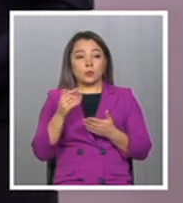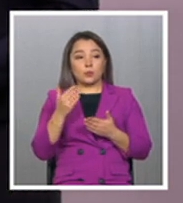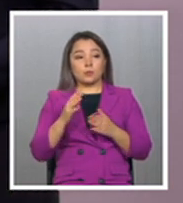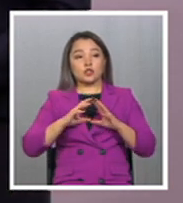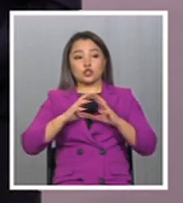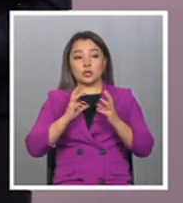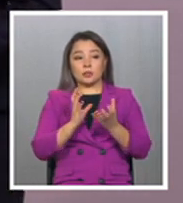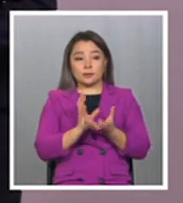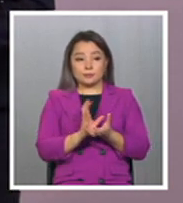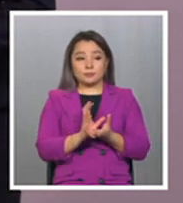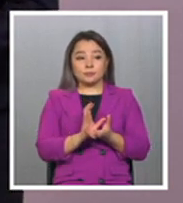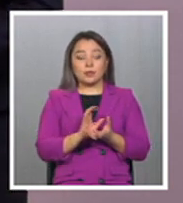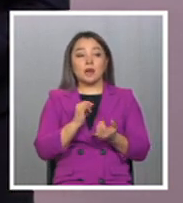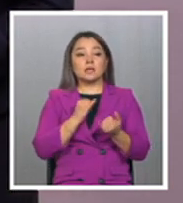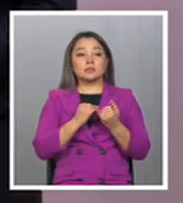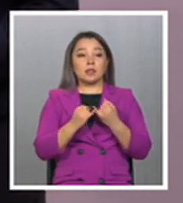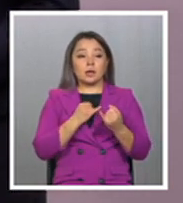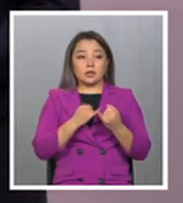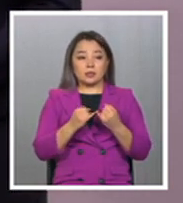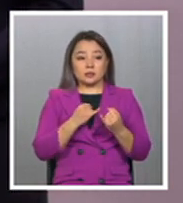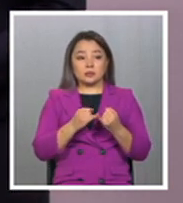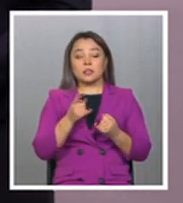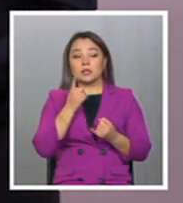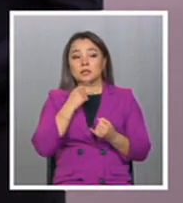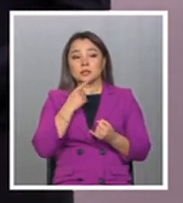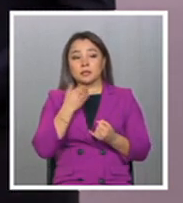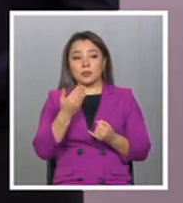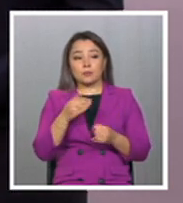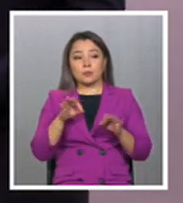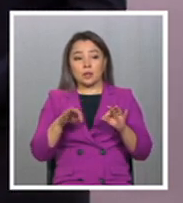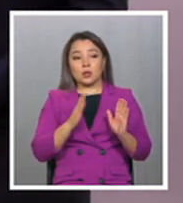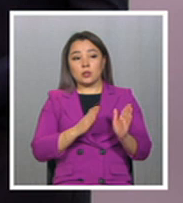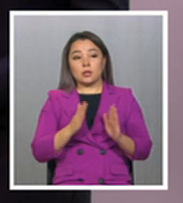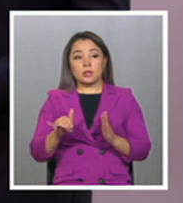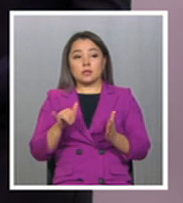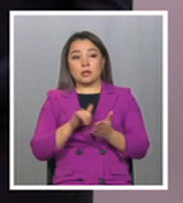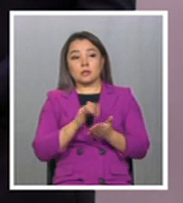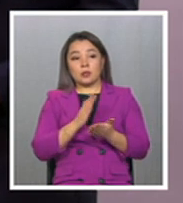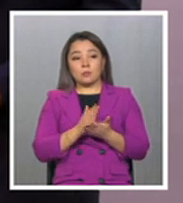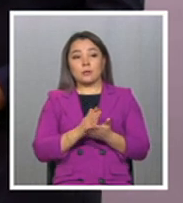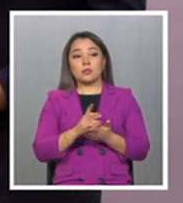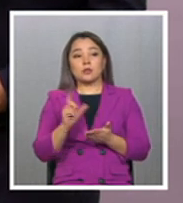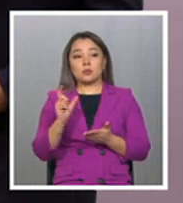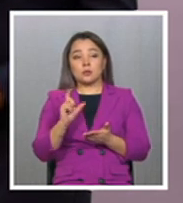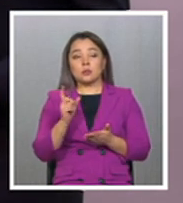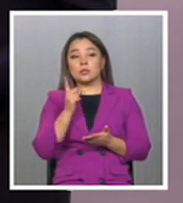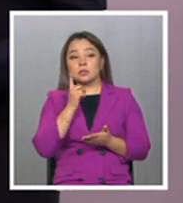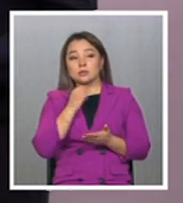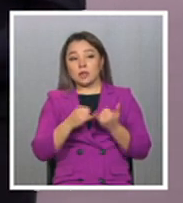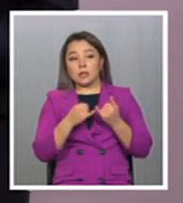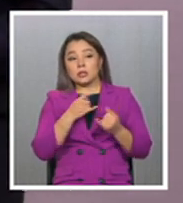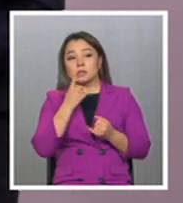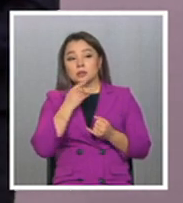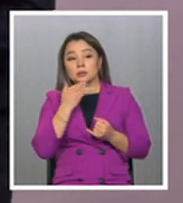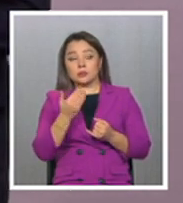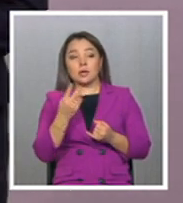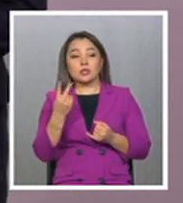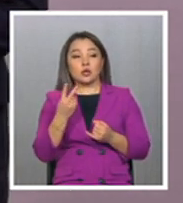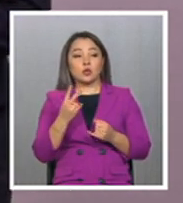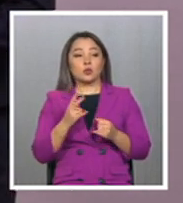шарды сары қызыл реттілікпен қоямыз, яғни көк сары қызыл. Екінші